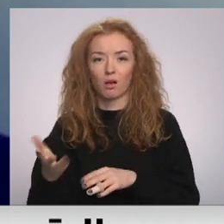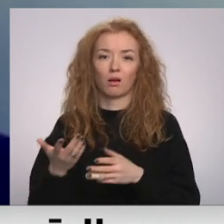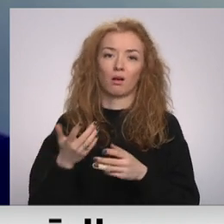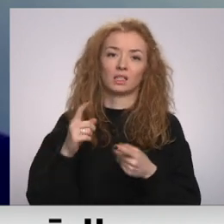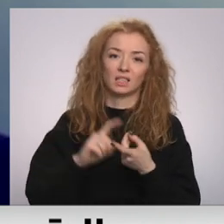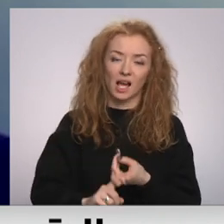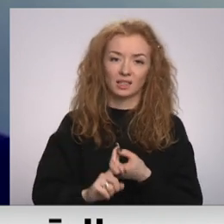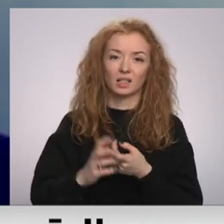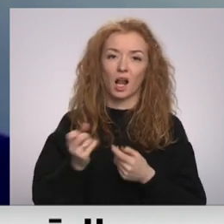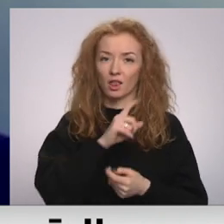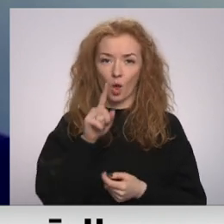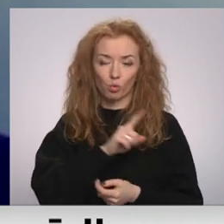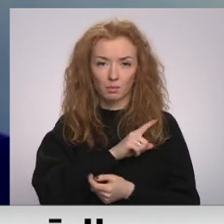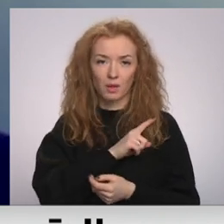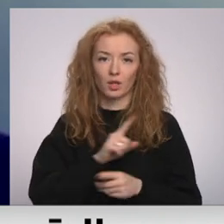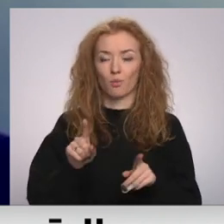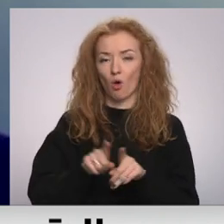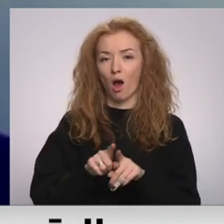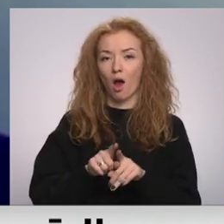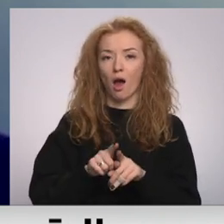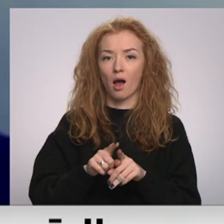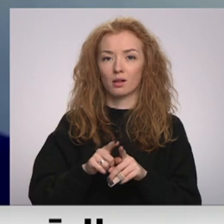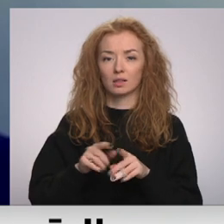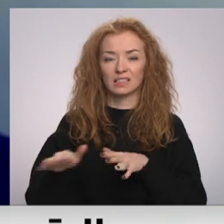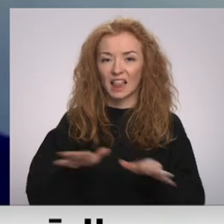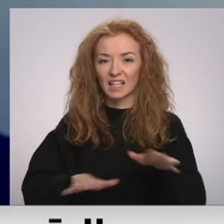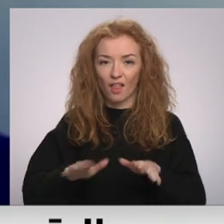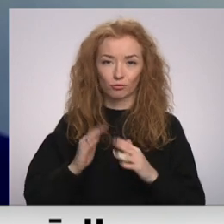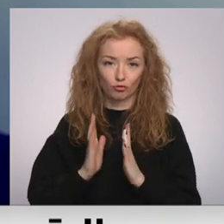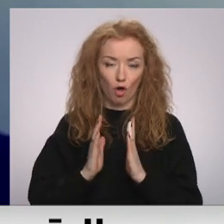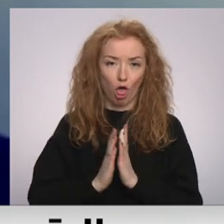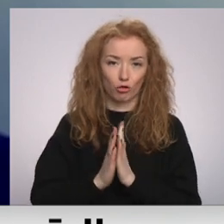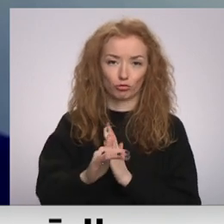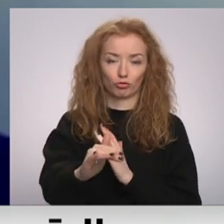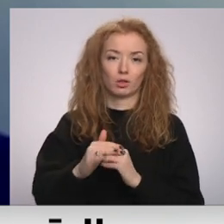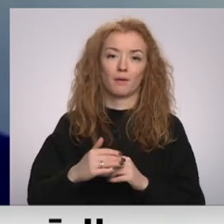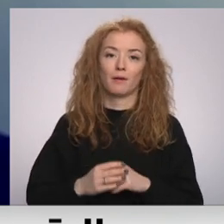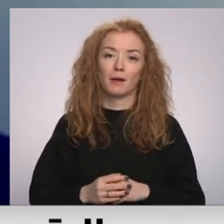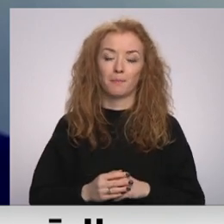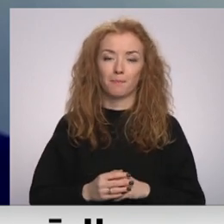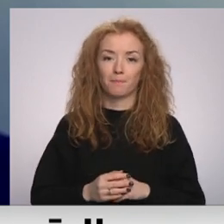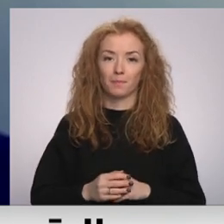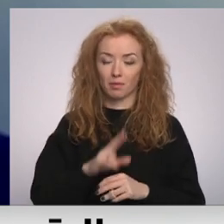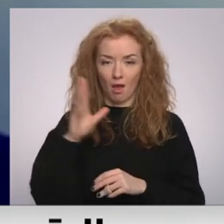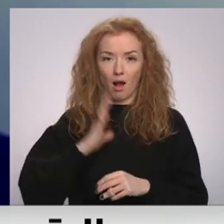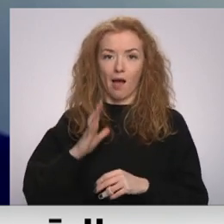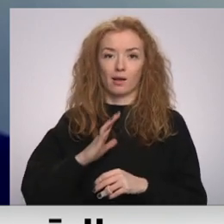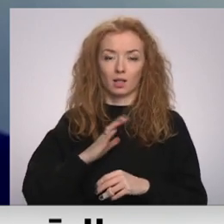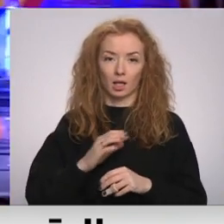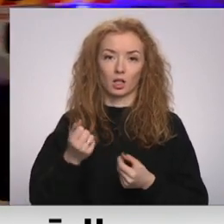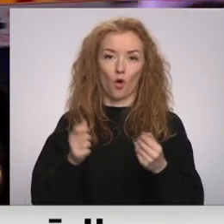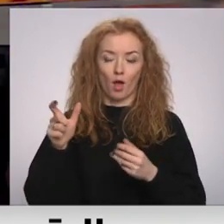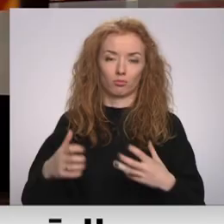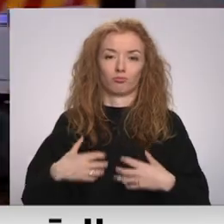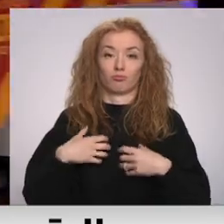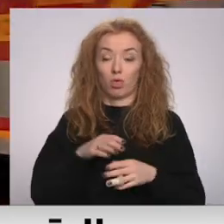saistīts ar tādu neuzmanību un varbūt ar slidero ceļa virsmu, kas, teiksim, pārņēma ceļus tā negaidīt un nesagatavots.